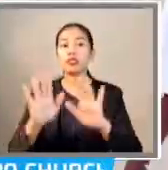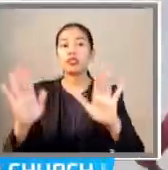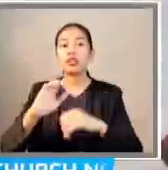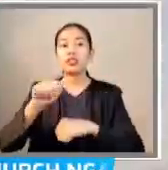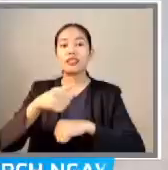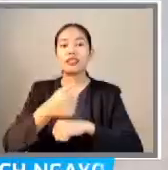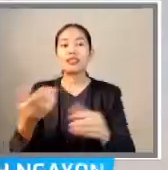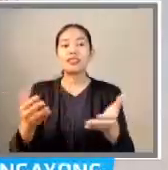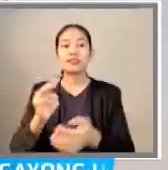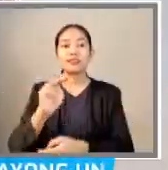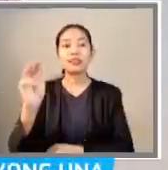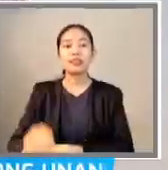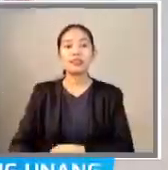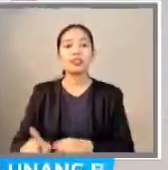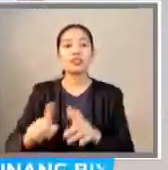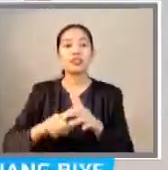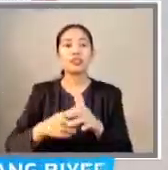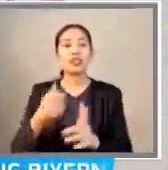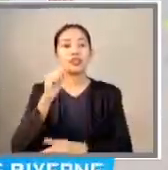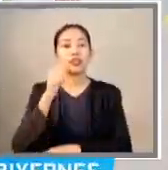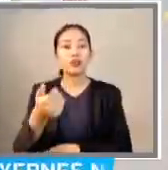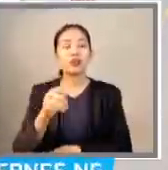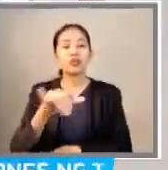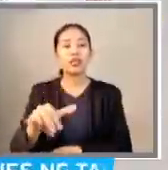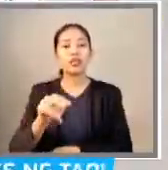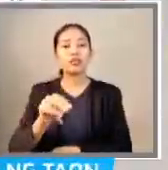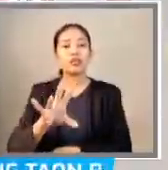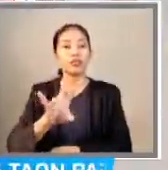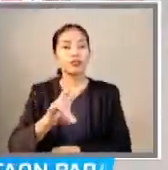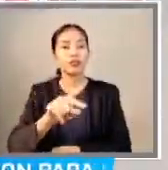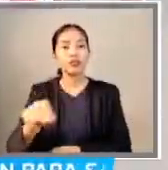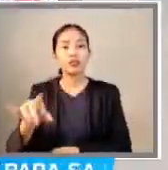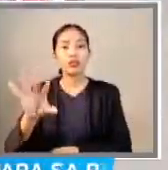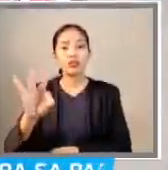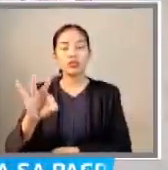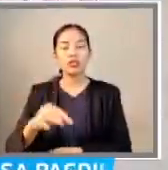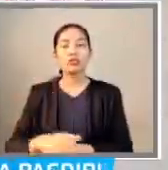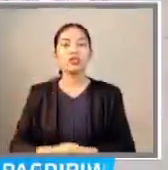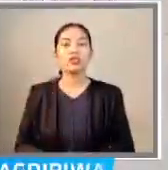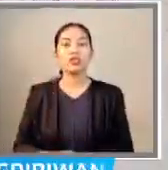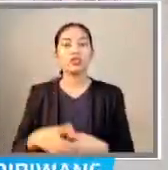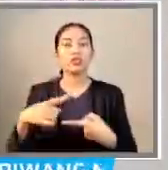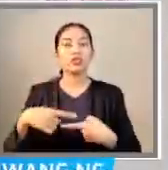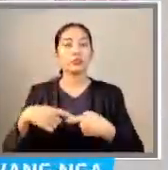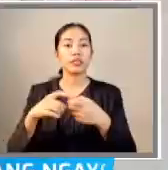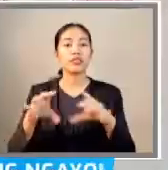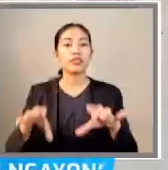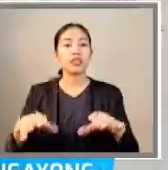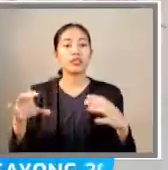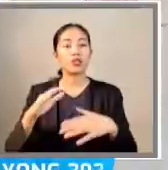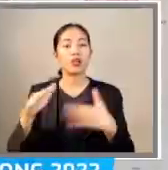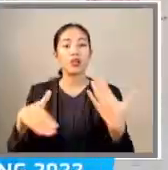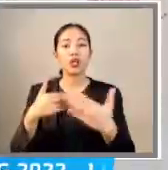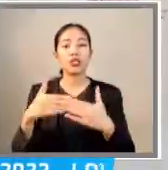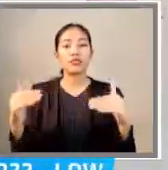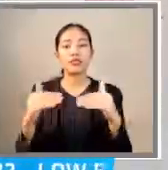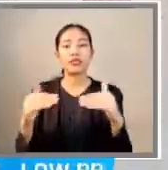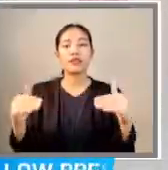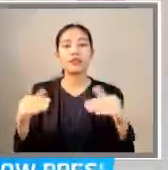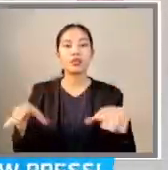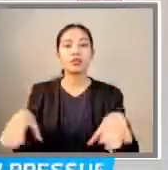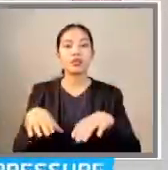bukas, January 7 hanggang sa January 9. Suspended rin ang klase sa lahat ng antas sa trabaho sa lokal na pamahalaan ng